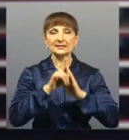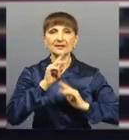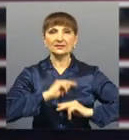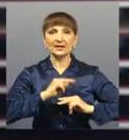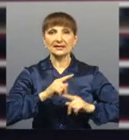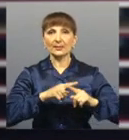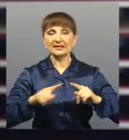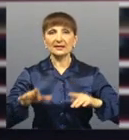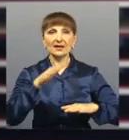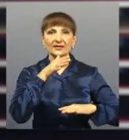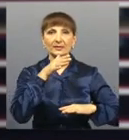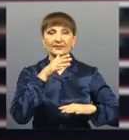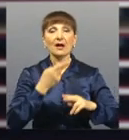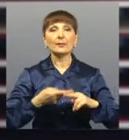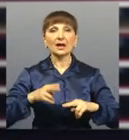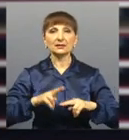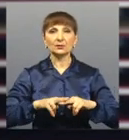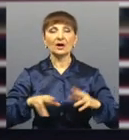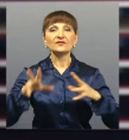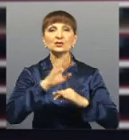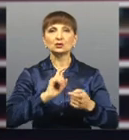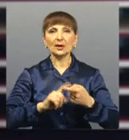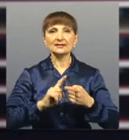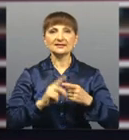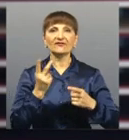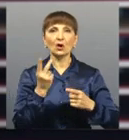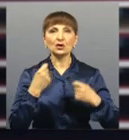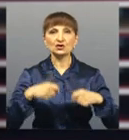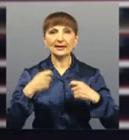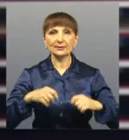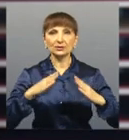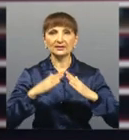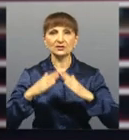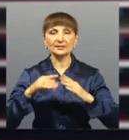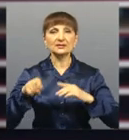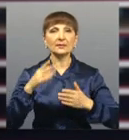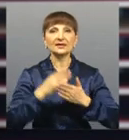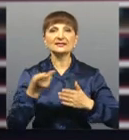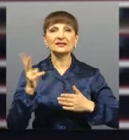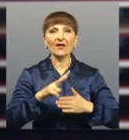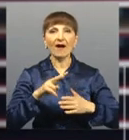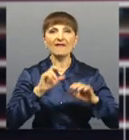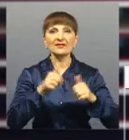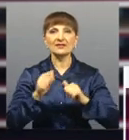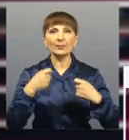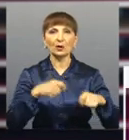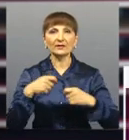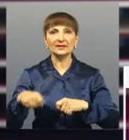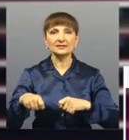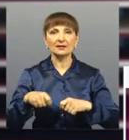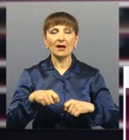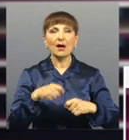эксплуатацию за последнее время. Поэтому все, что касается вторичного рынка недвижимости, там есть два вида продавцов. Так